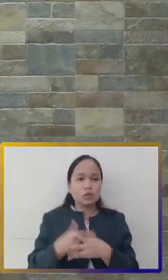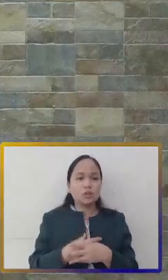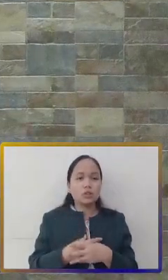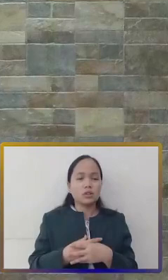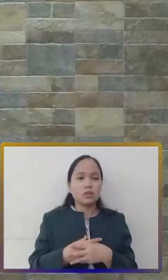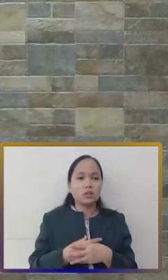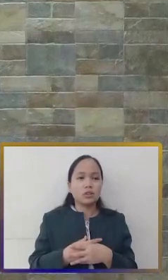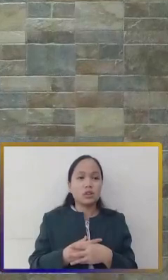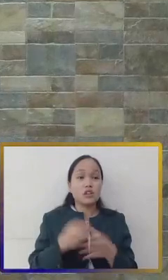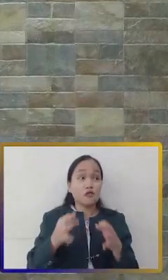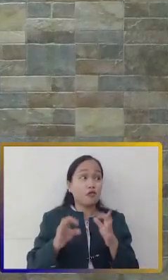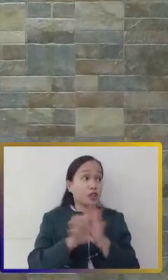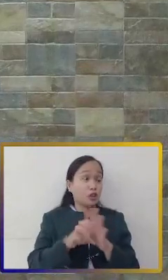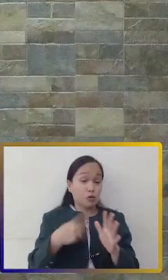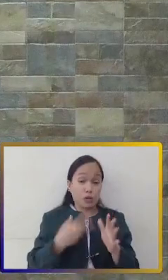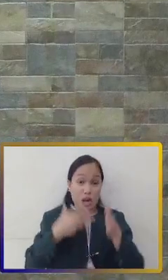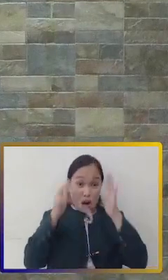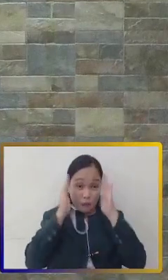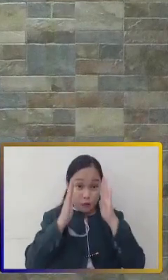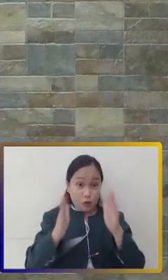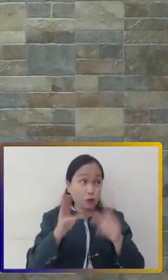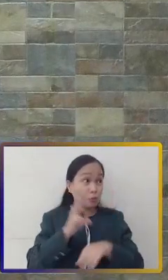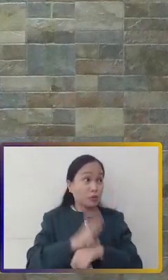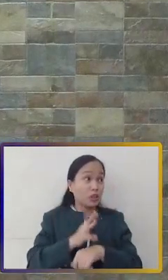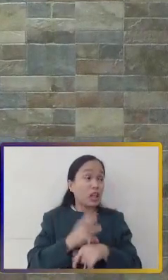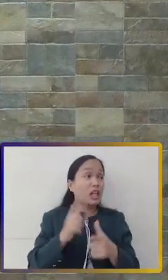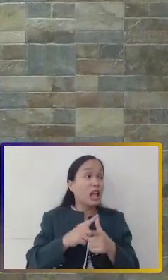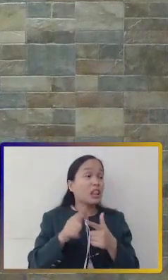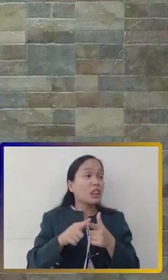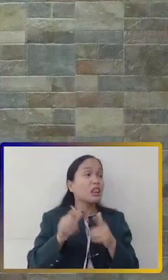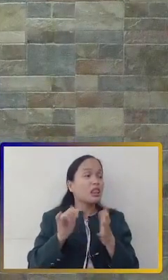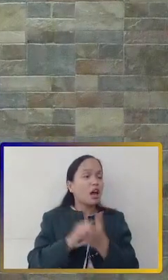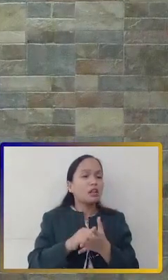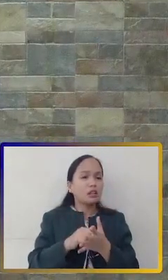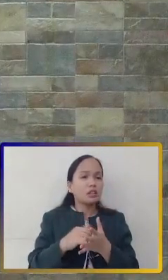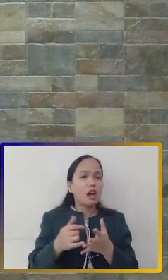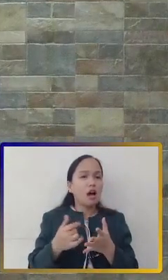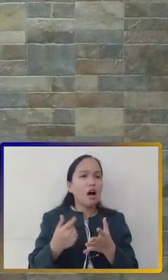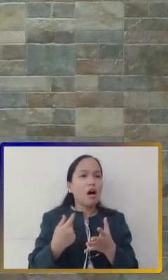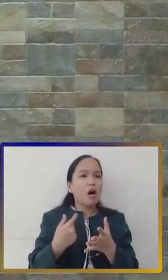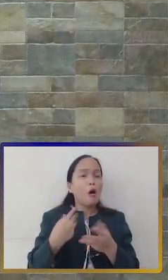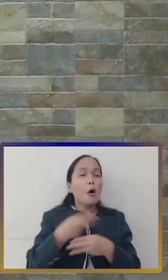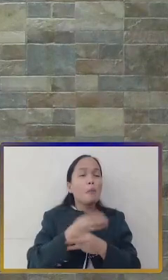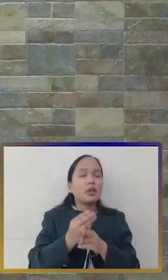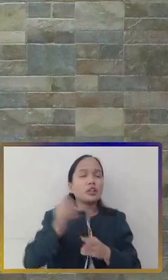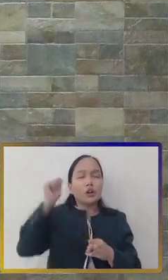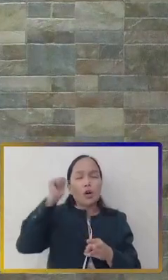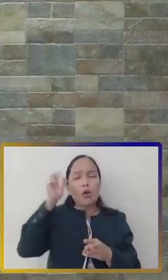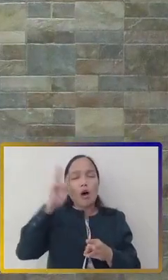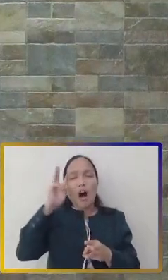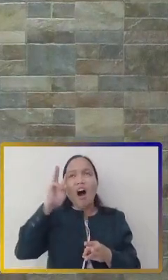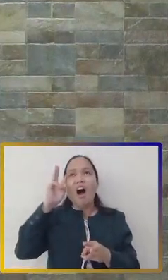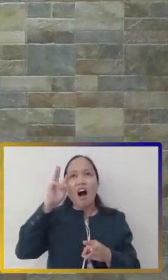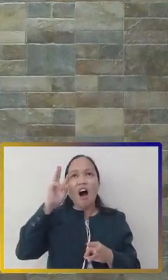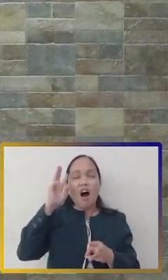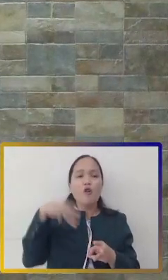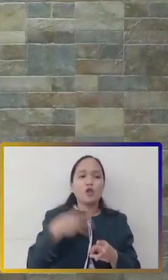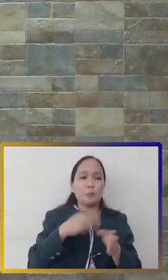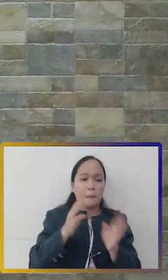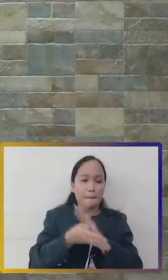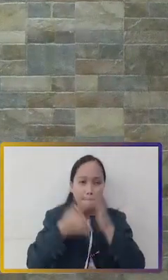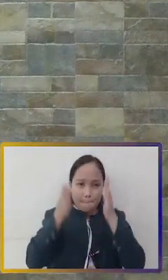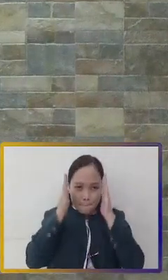nag-pay attention tayo, yan din ang magigising muli ng awareness natin. Alright, naka-pay attention tayo sa